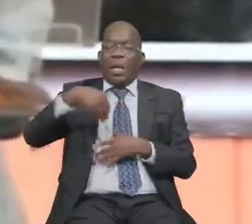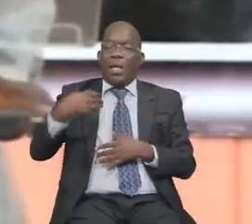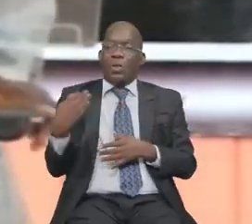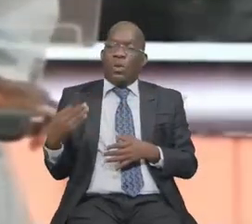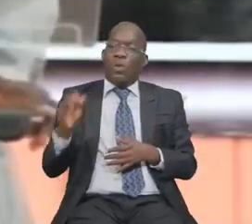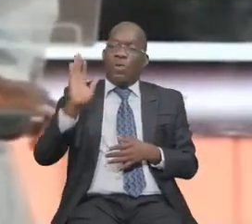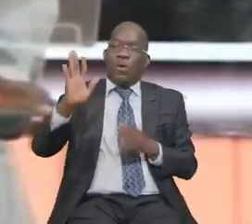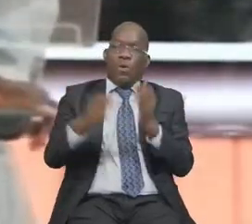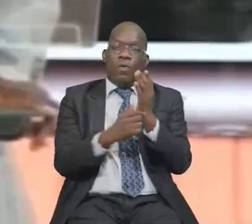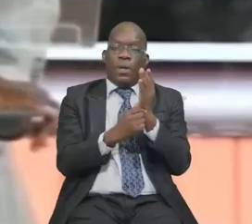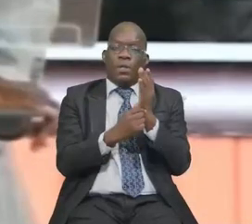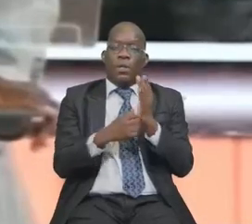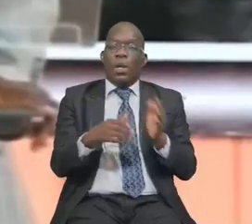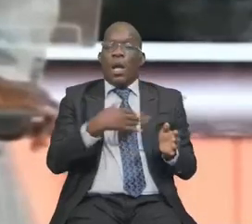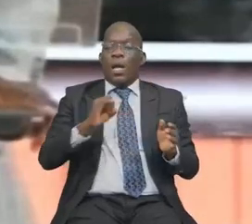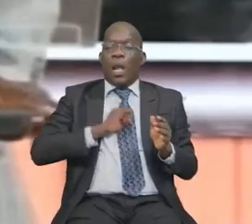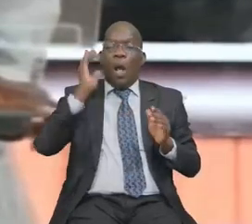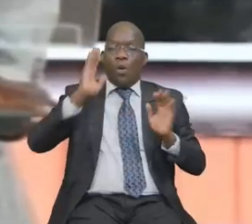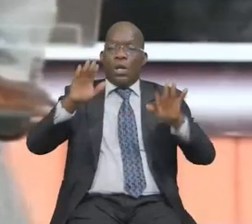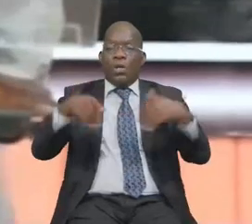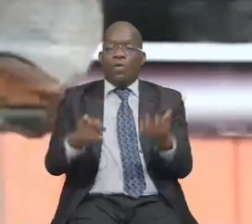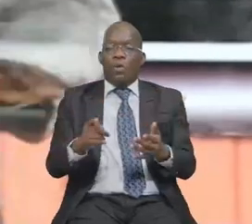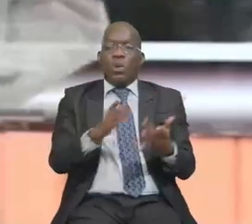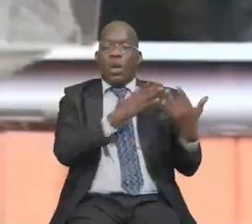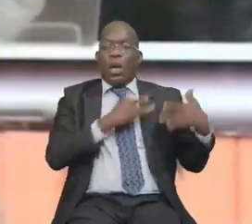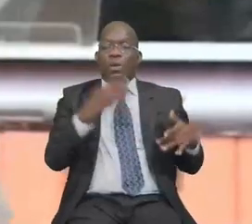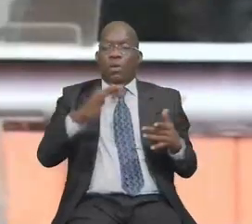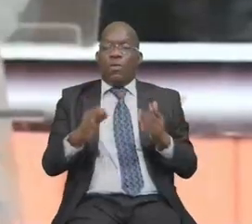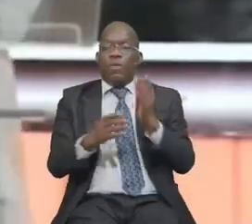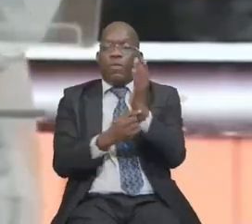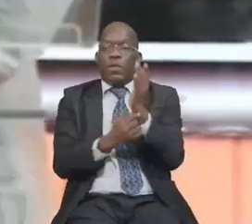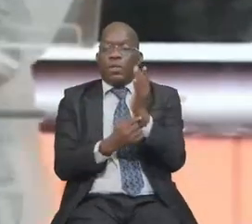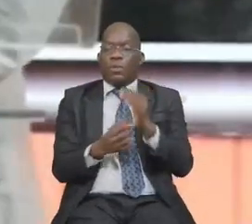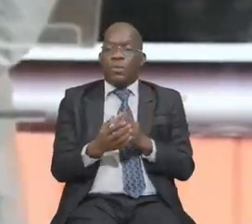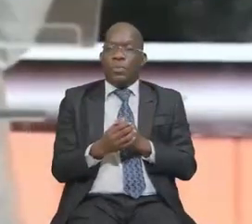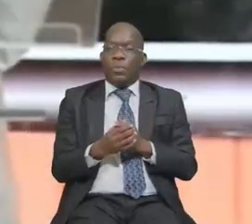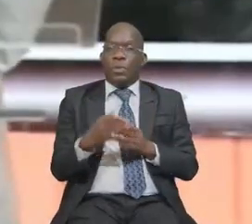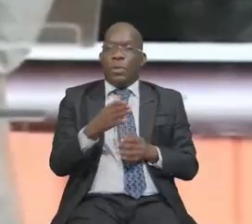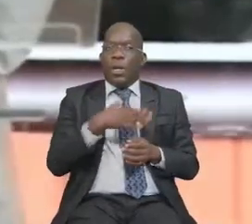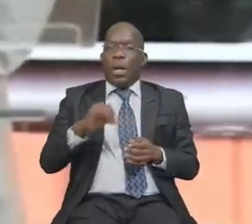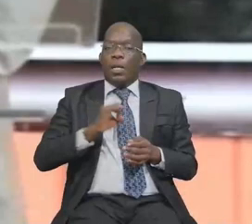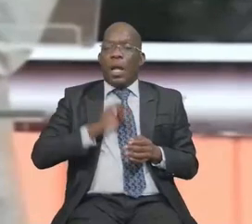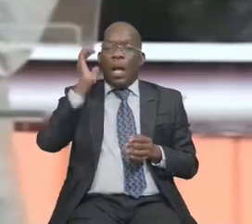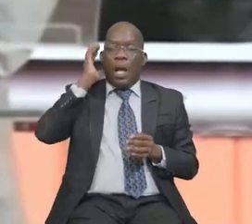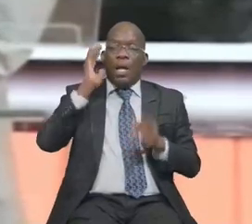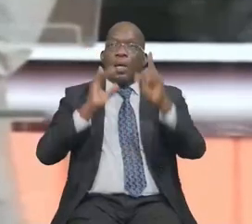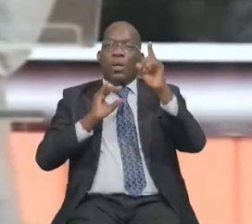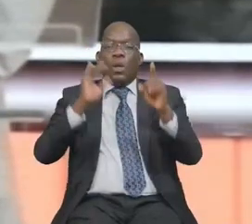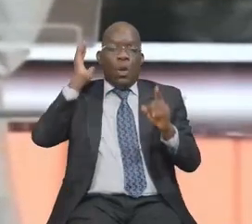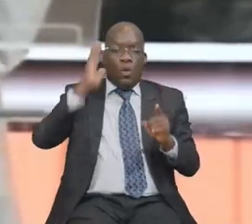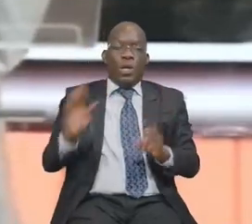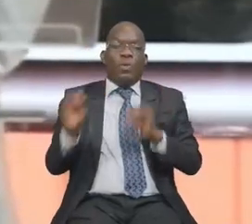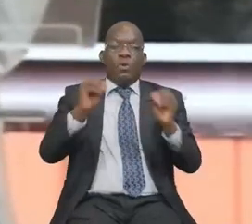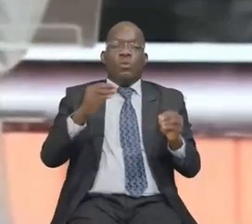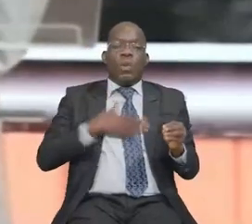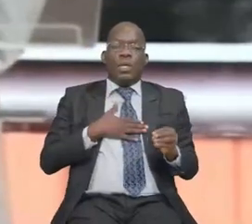Et je vous donnerai un cœur de chair. Je mettrai mon esprit en vous.